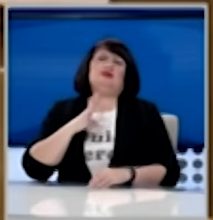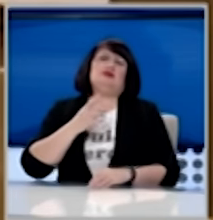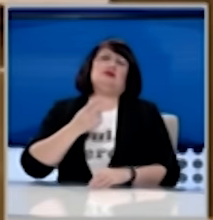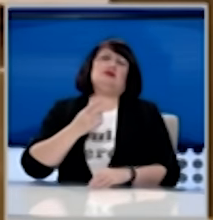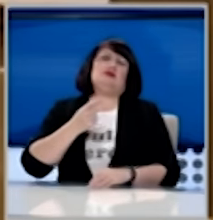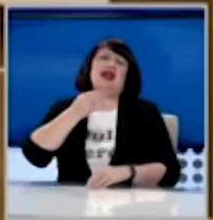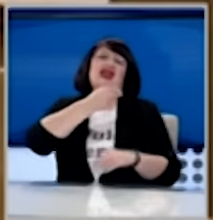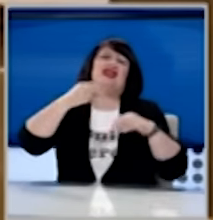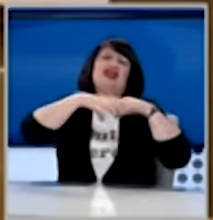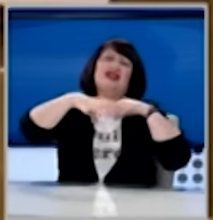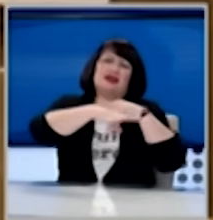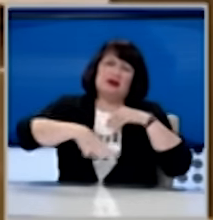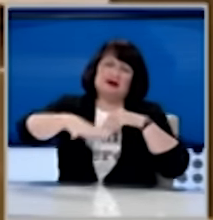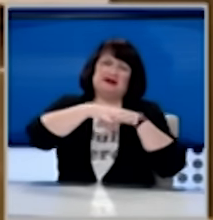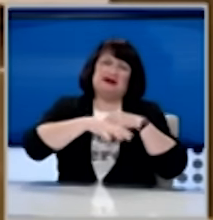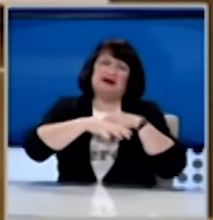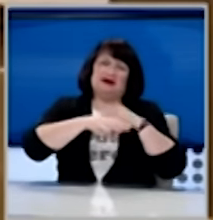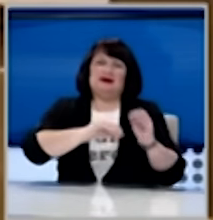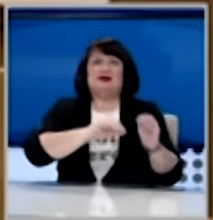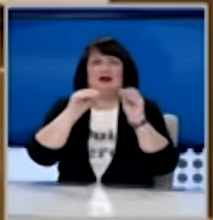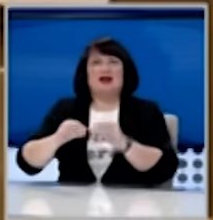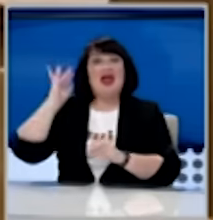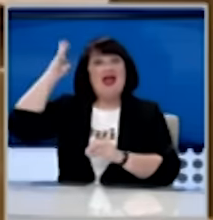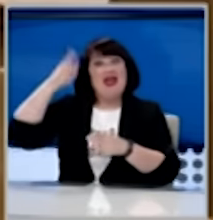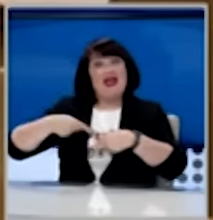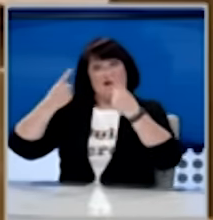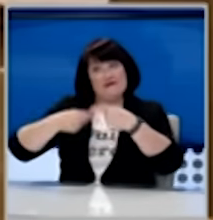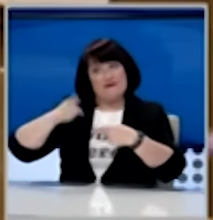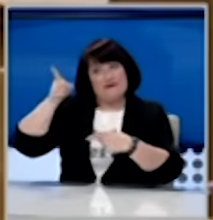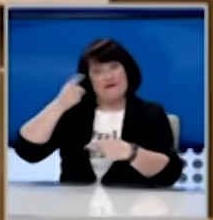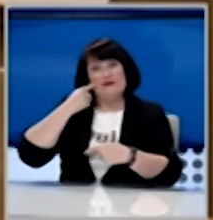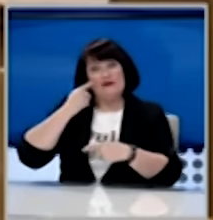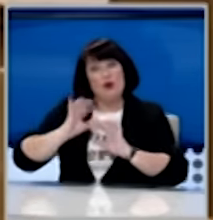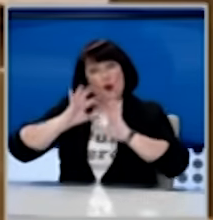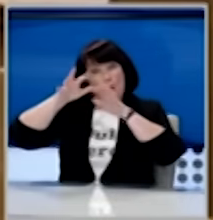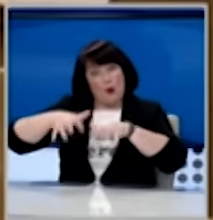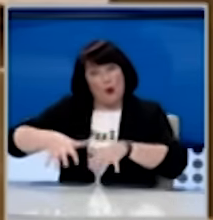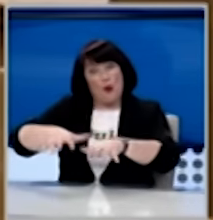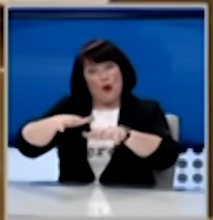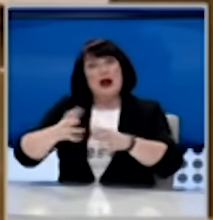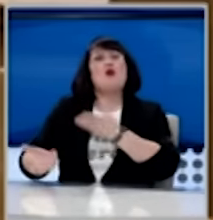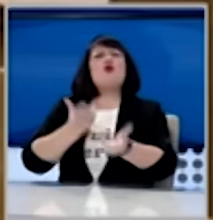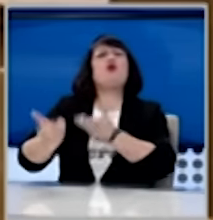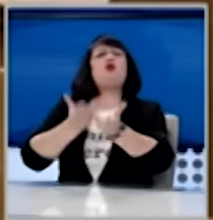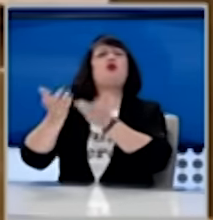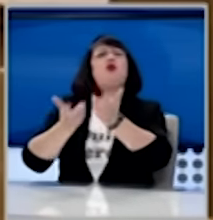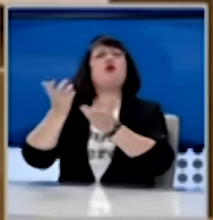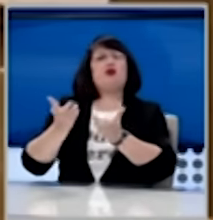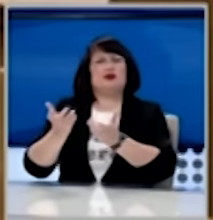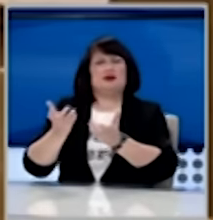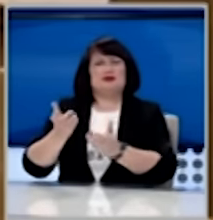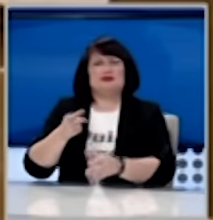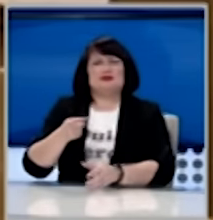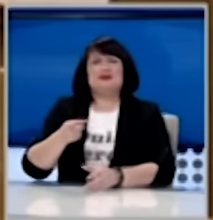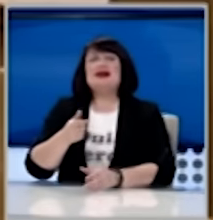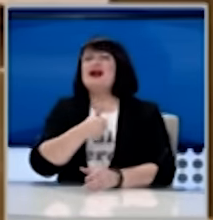της θεσσαλίας και απ τη θεσσαλία ας πάμε τώρα στον εύρο απ την καταστροφική πλημμύρα στην καταστροφική πυρκαγιά το